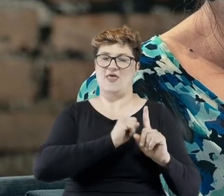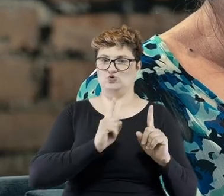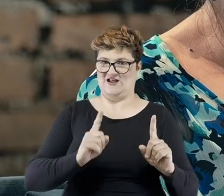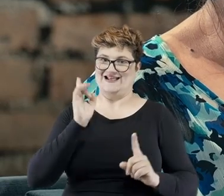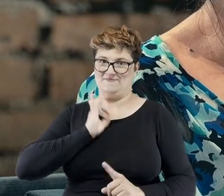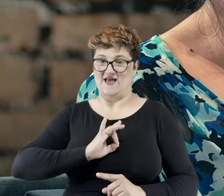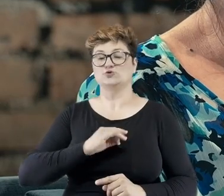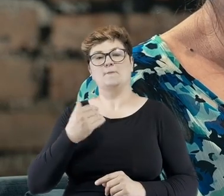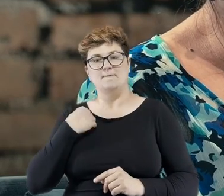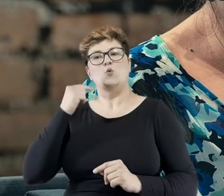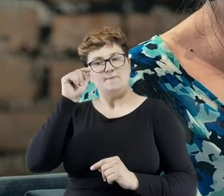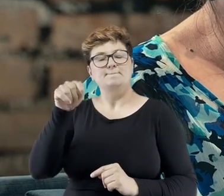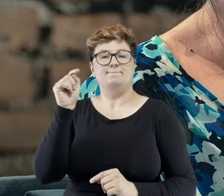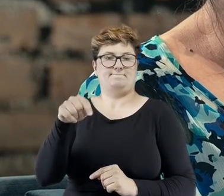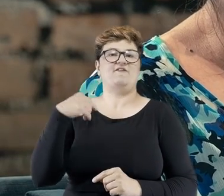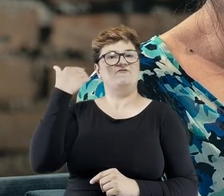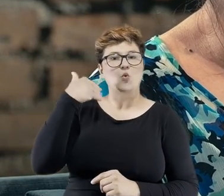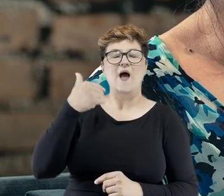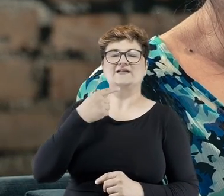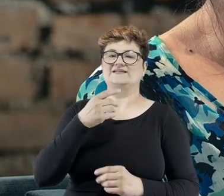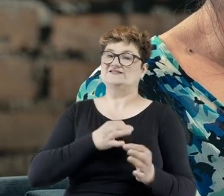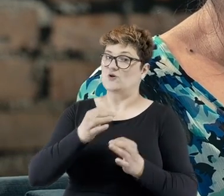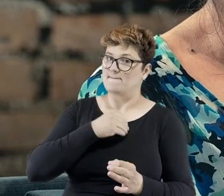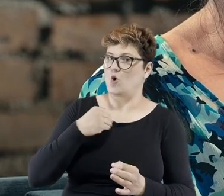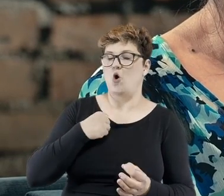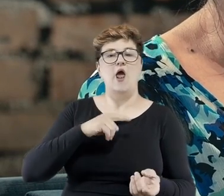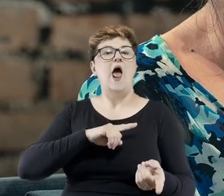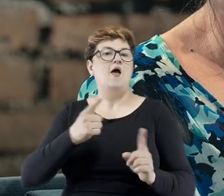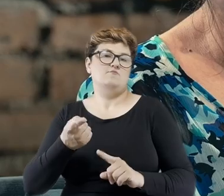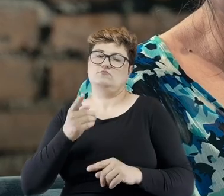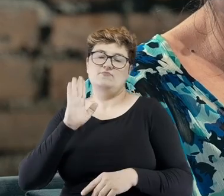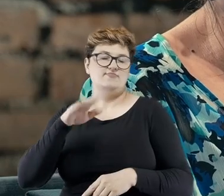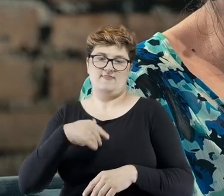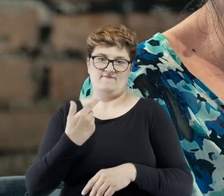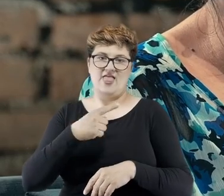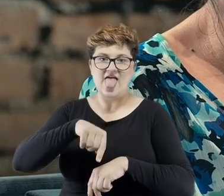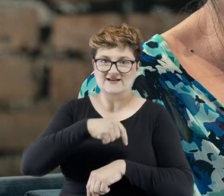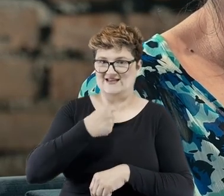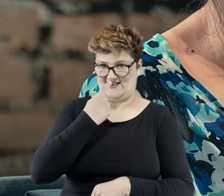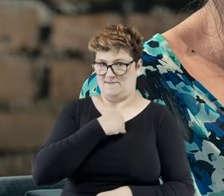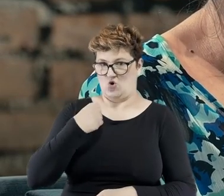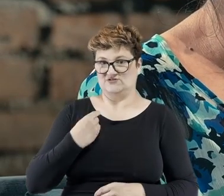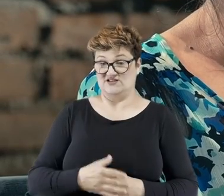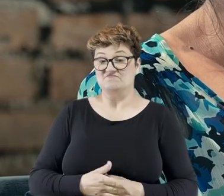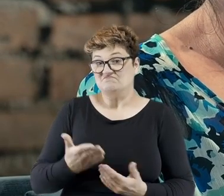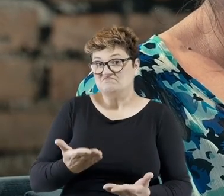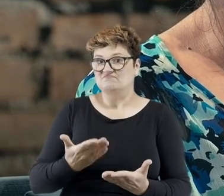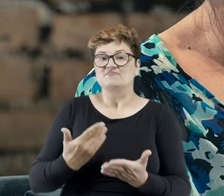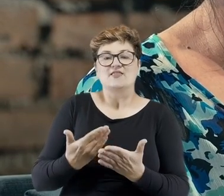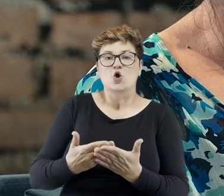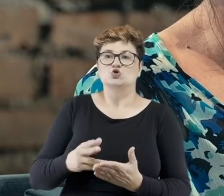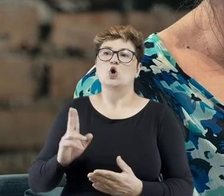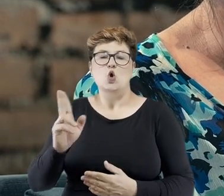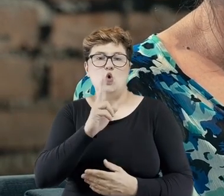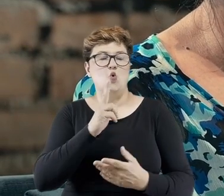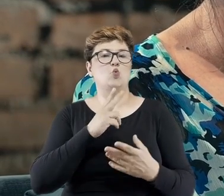gimnazjum prowadzą tutaj wykłady z historii Polski albo nawet lekcje języka polskiego, bo trzeba pamiętać, że wiele osób, które się